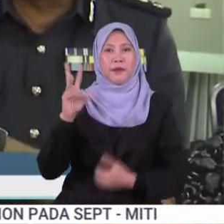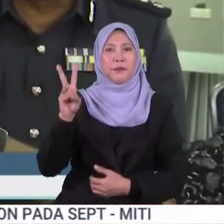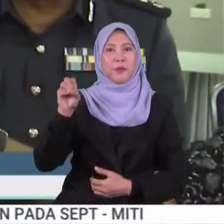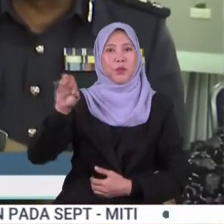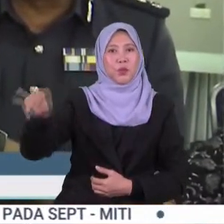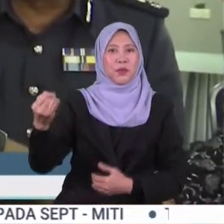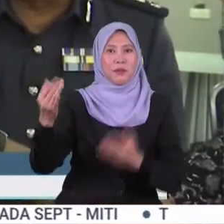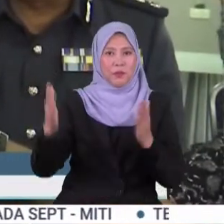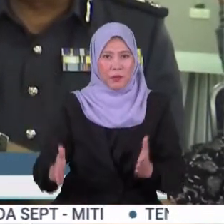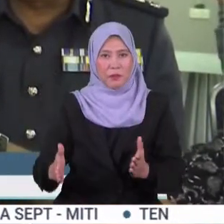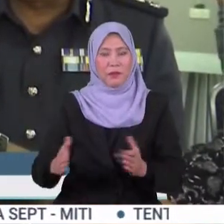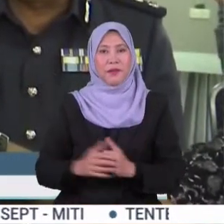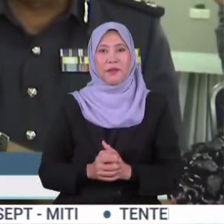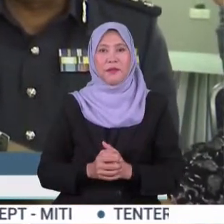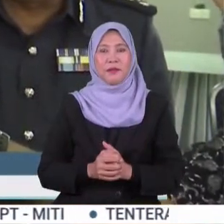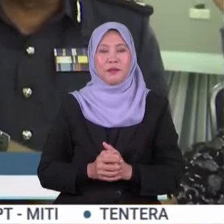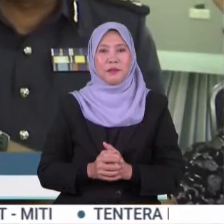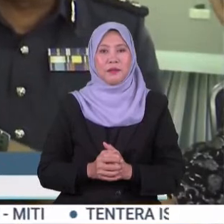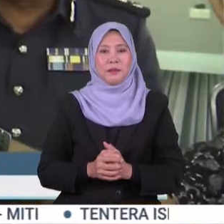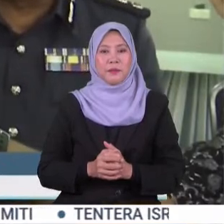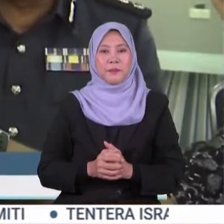juta orang. Jadi sebagai sebuah